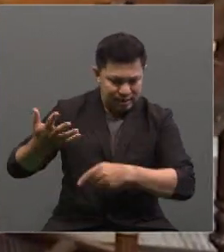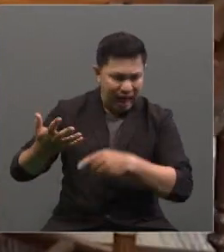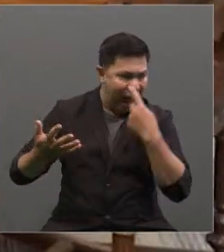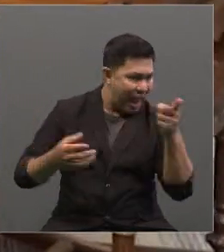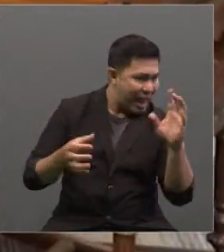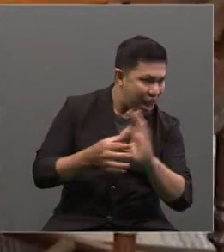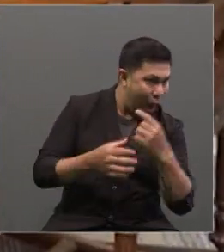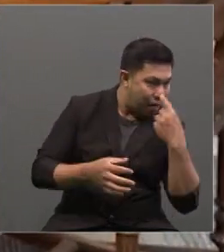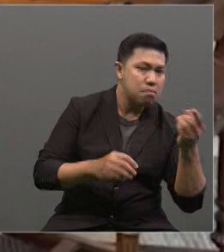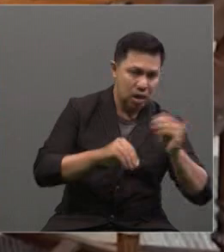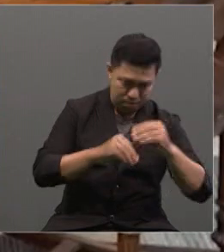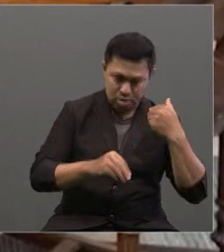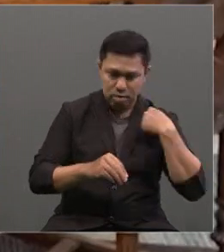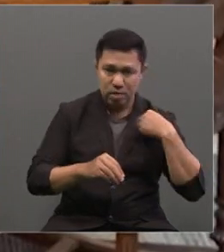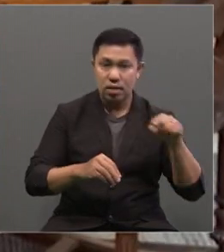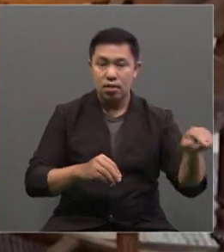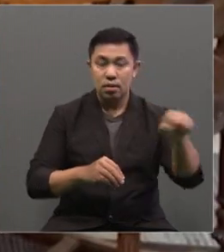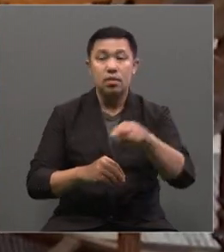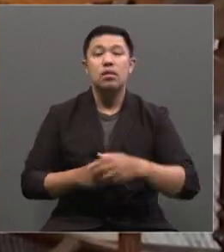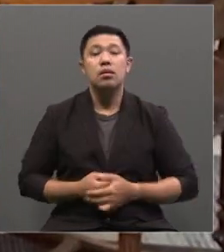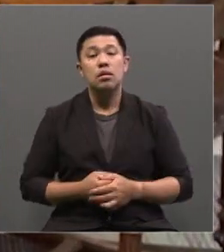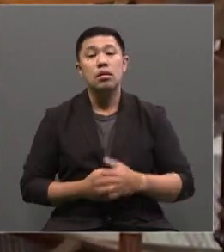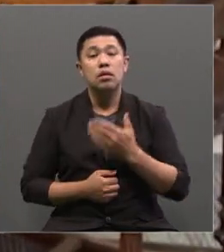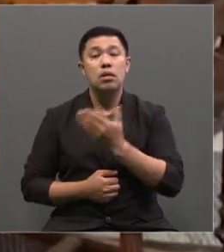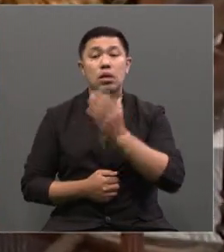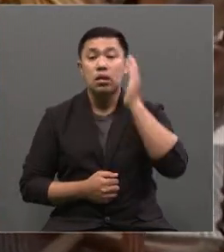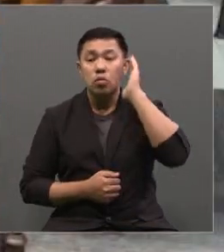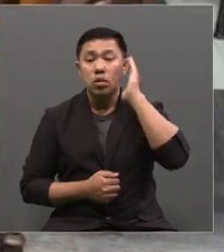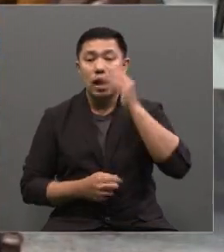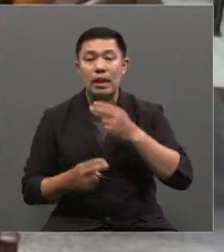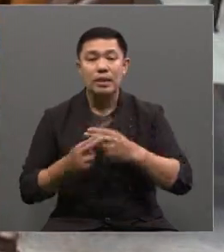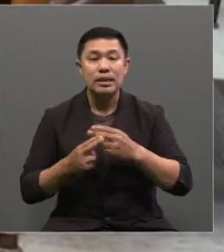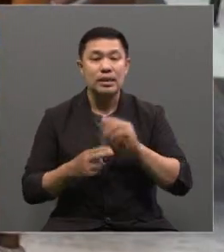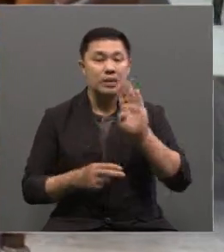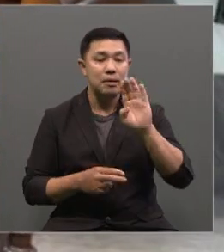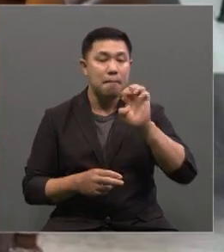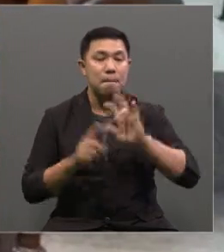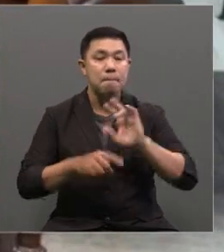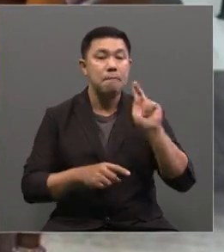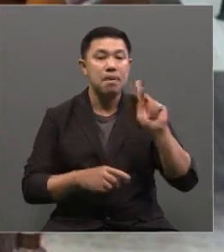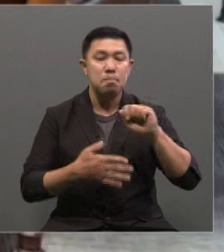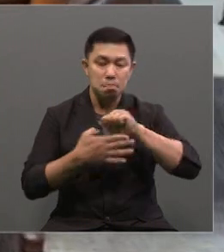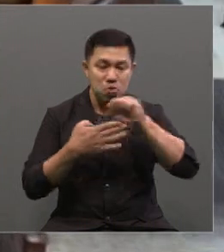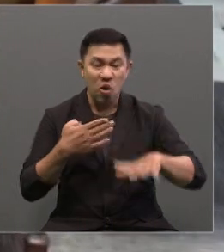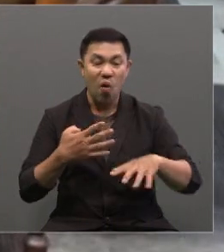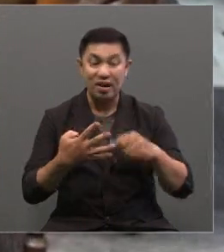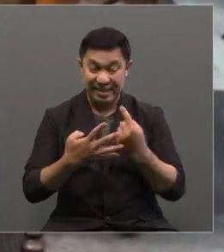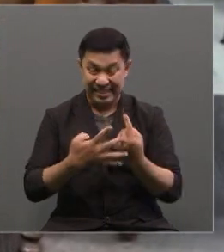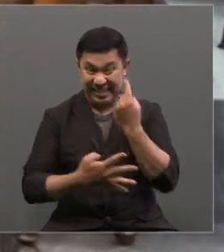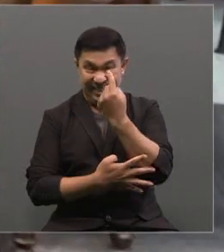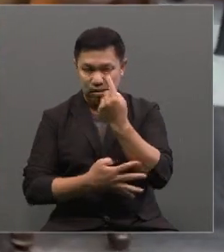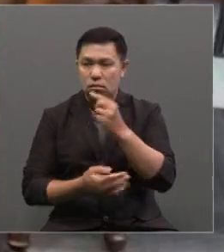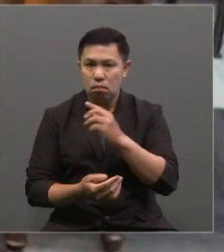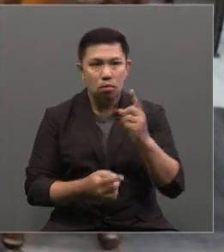ที่มีส่วนเกี่ยวข้องด้วยส่วนทางด้านของนายกิตติพงศ์ขจรบุญถาวรหรือว่าบิ๊กซึ่งเป็น1ใน4พี่น้องตระกูลบอยังไม่มีการ